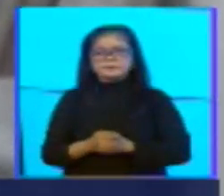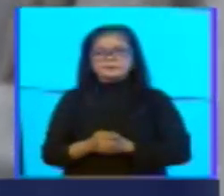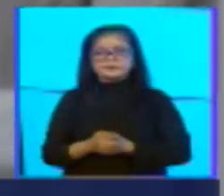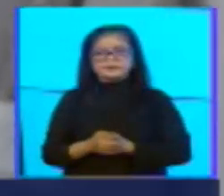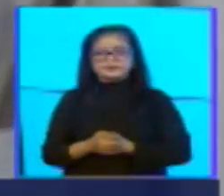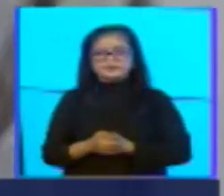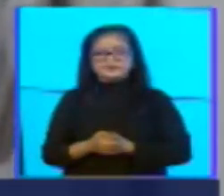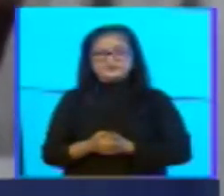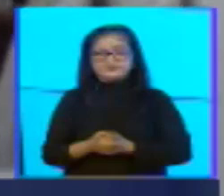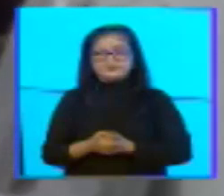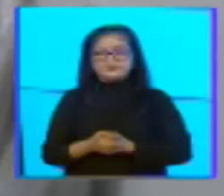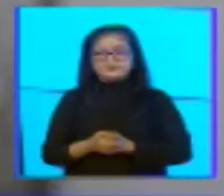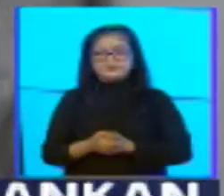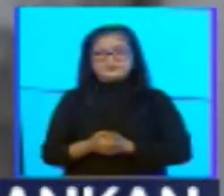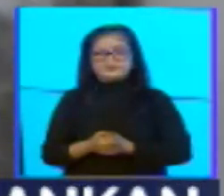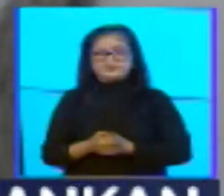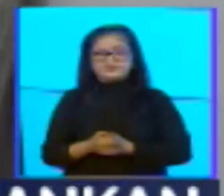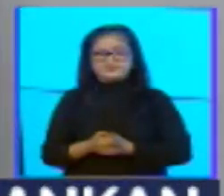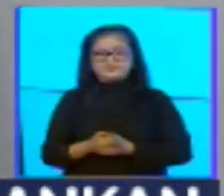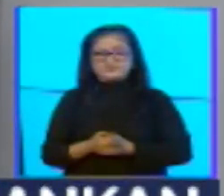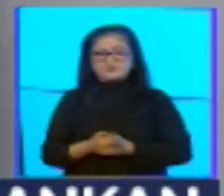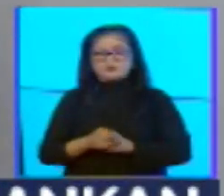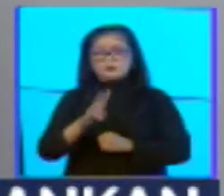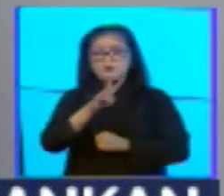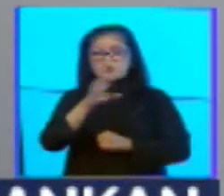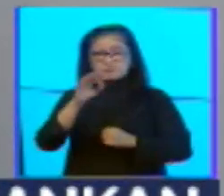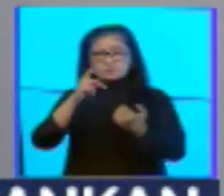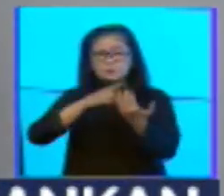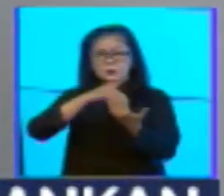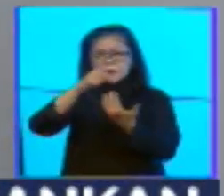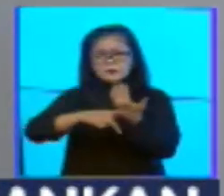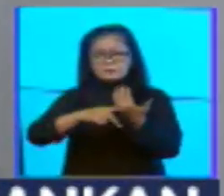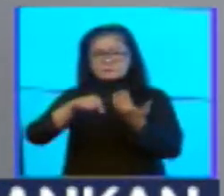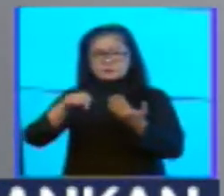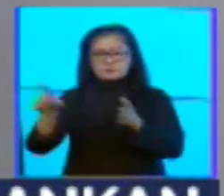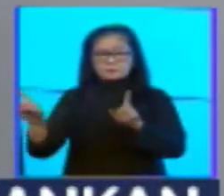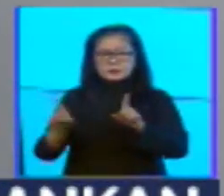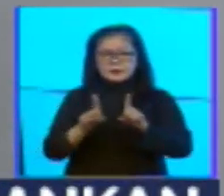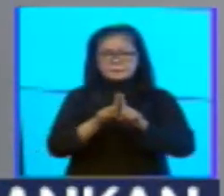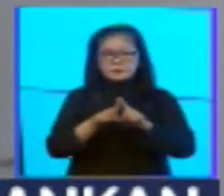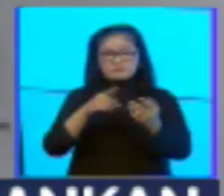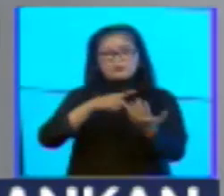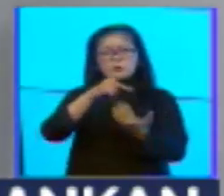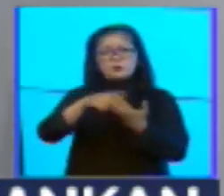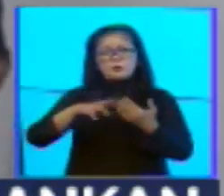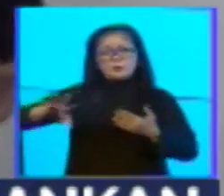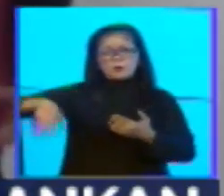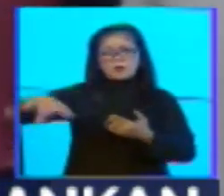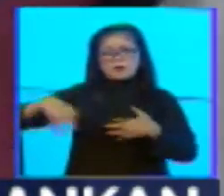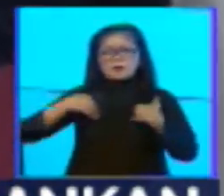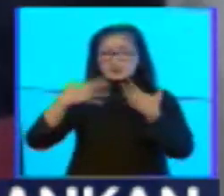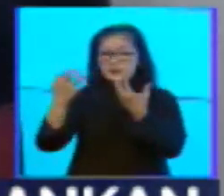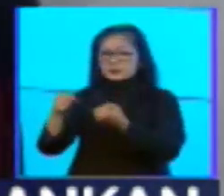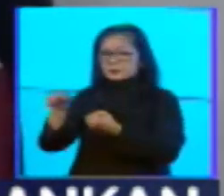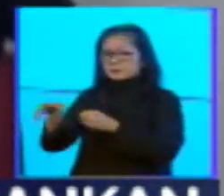Tes dan DKA, dua oknum pendamping sosial dalam program Keluarga Harapan atau PKH ini hanya bisa pasrah saat diamankan petugas